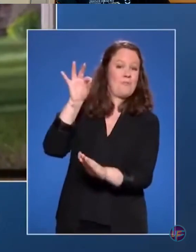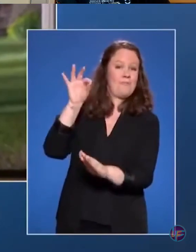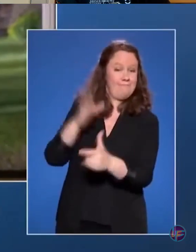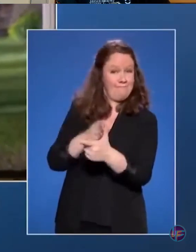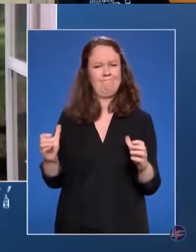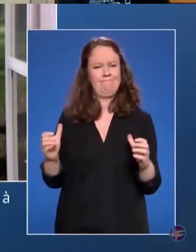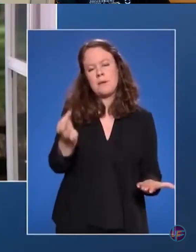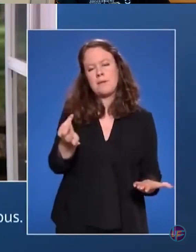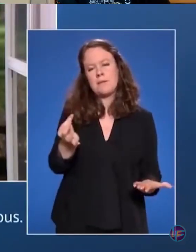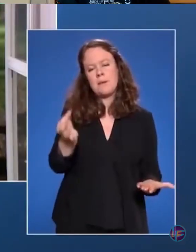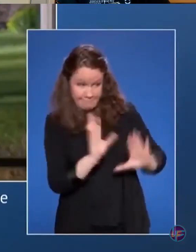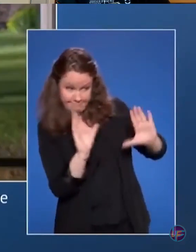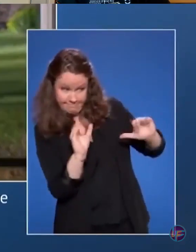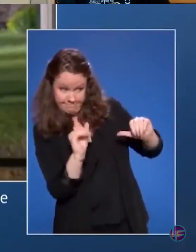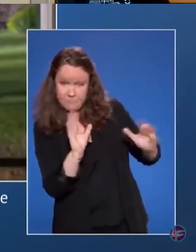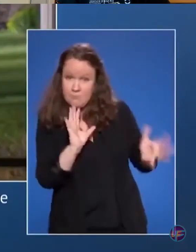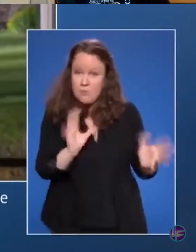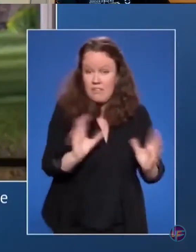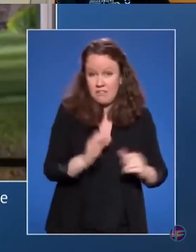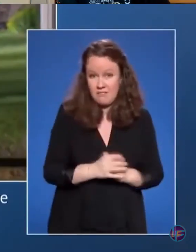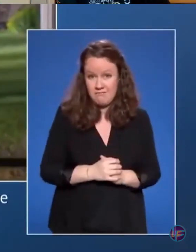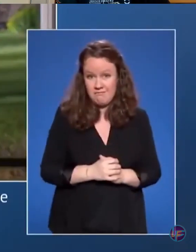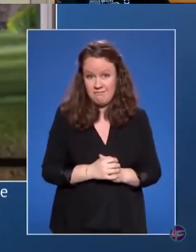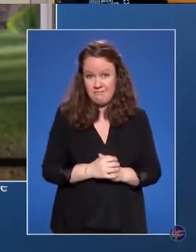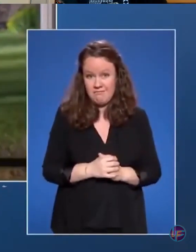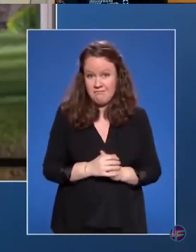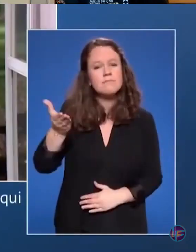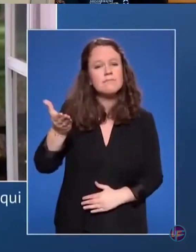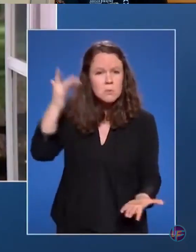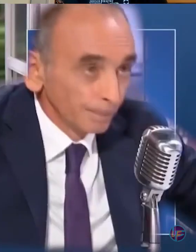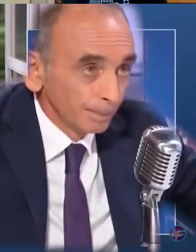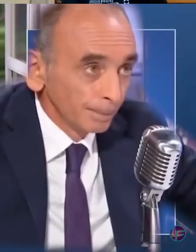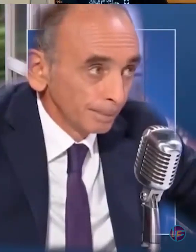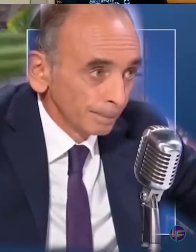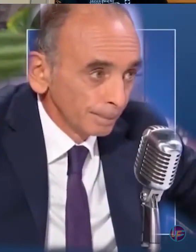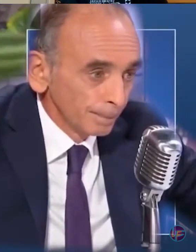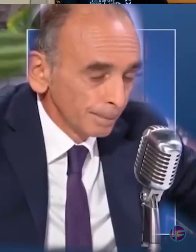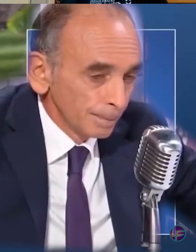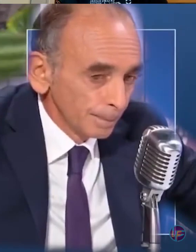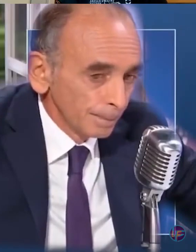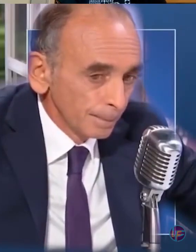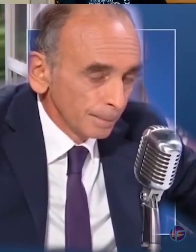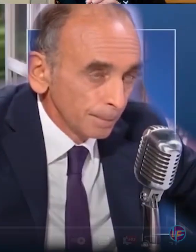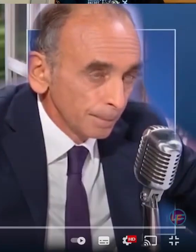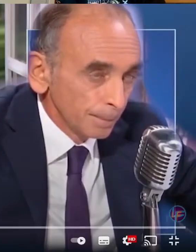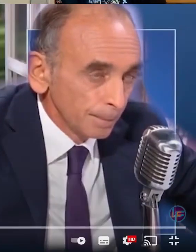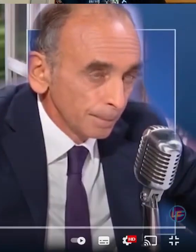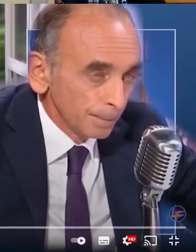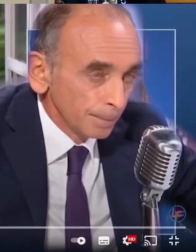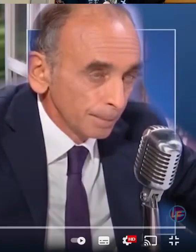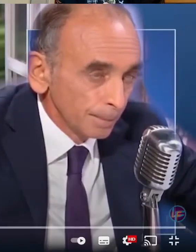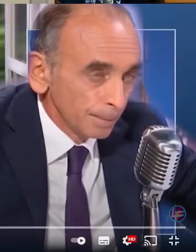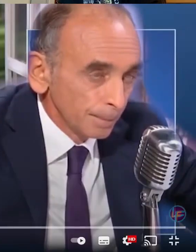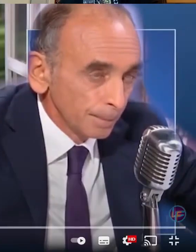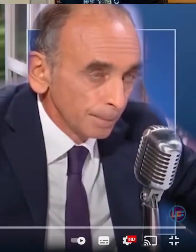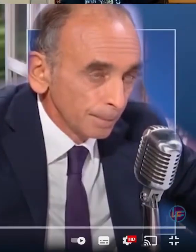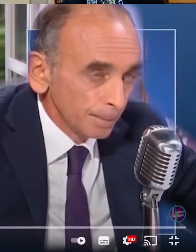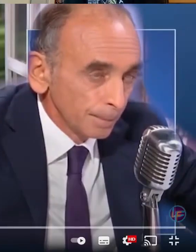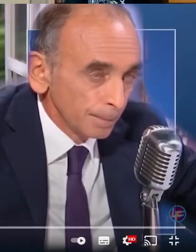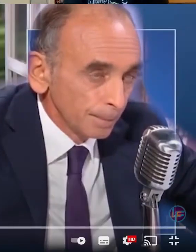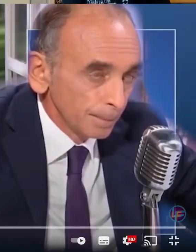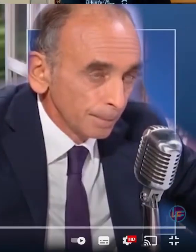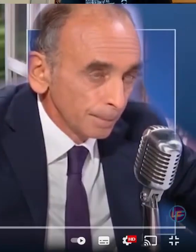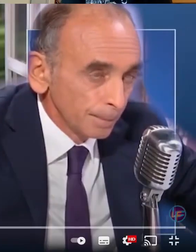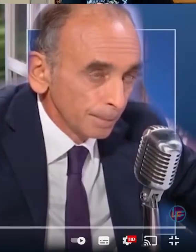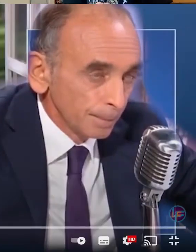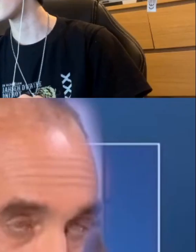prochain Le président de la société L'année Où nous pouvons voir Le Z au pouvoir Pour notre L'année où